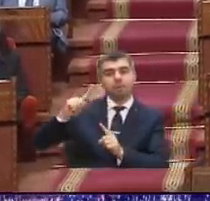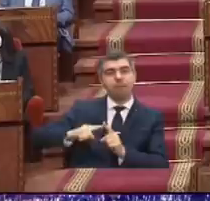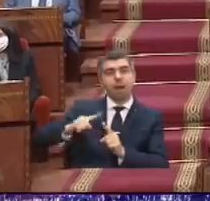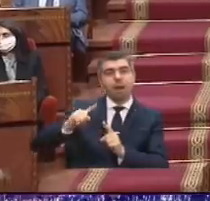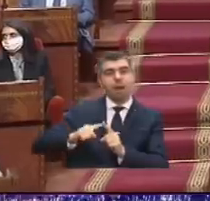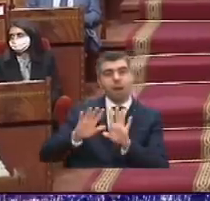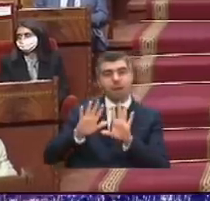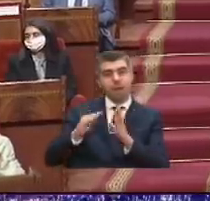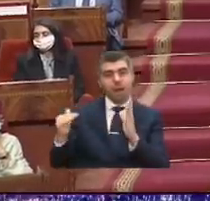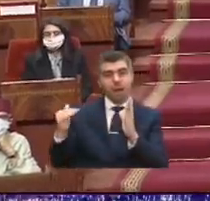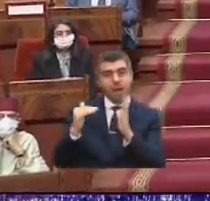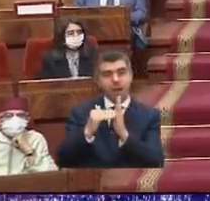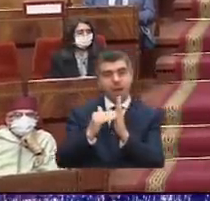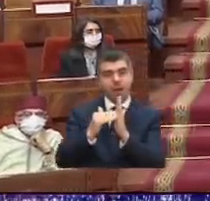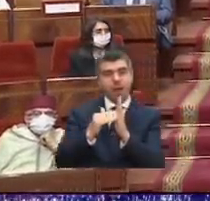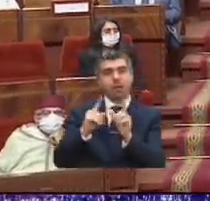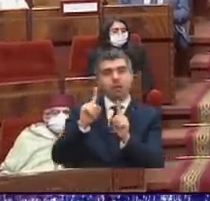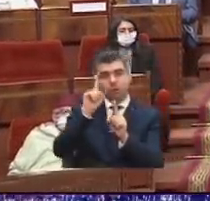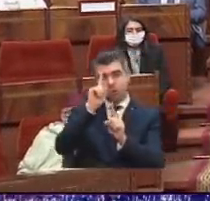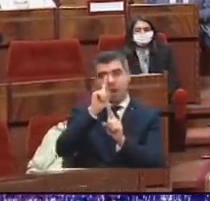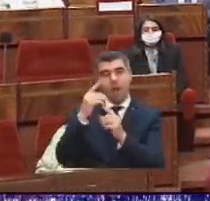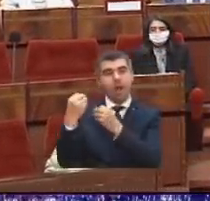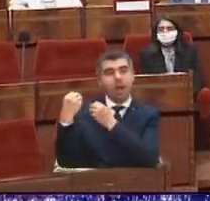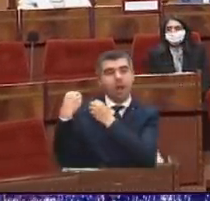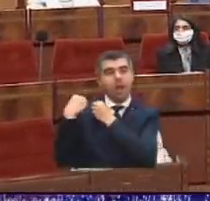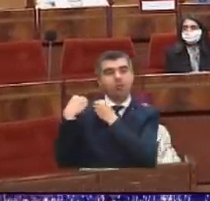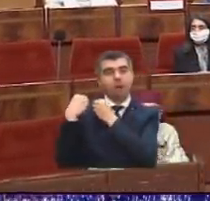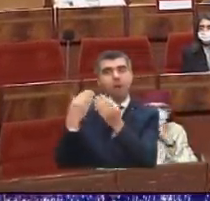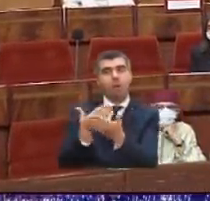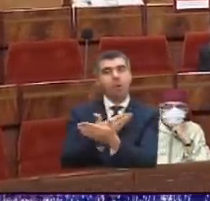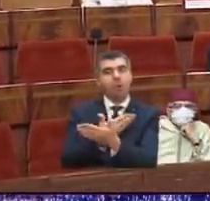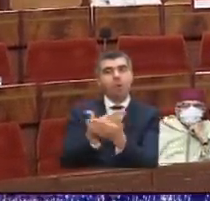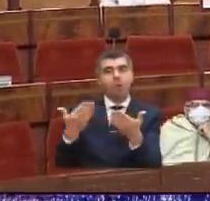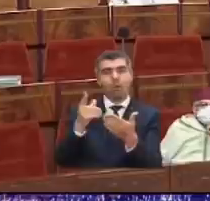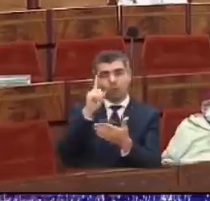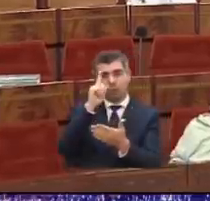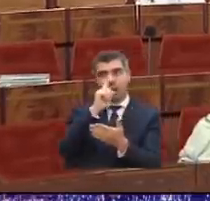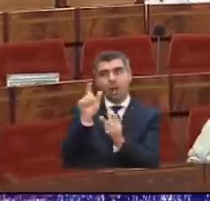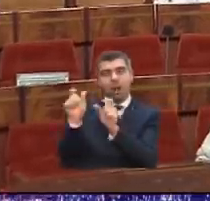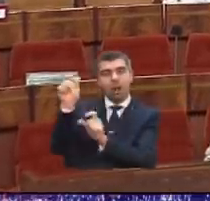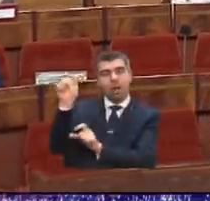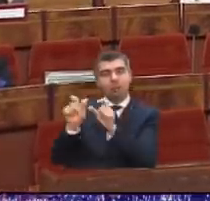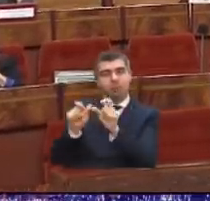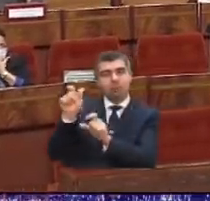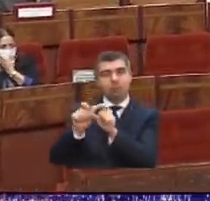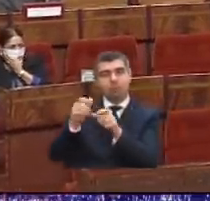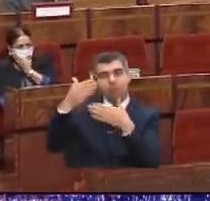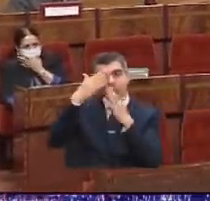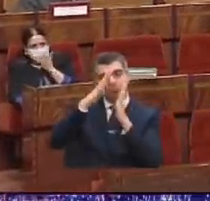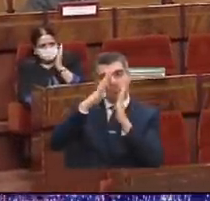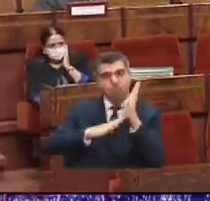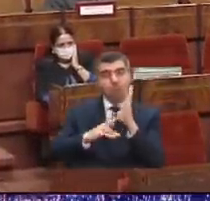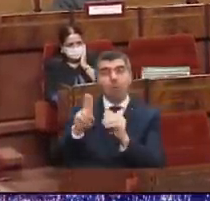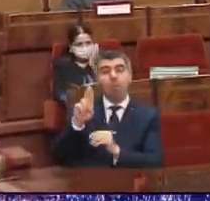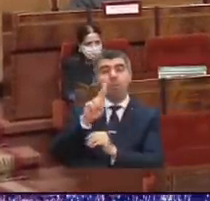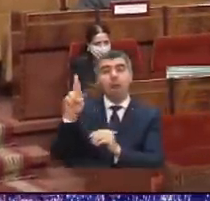الدولة كتبغي دير قرارات تنظيمية سريعة، قوانين سريعة، فإذا كتلتجأ للمراسيم. أما بالنسبة للقانون فهذا